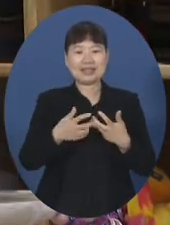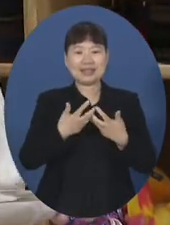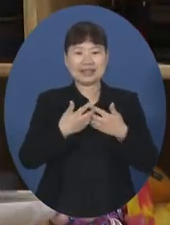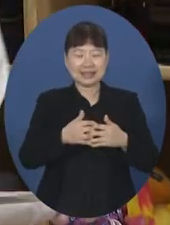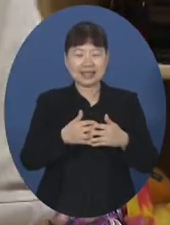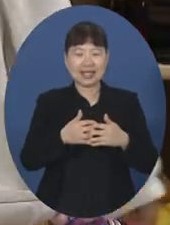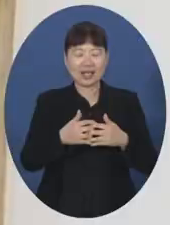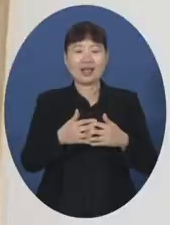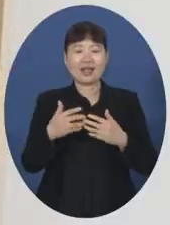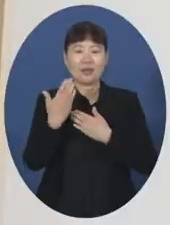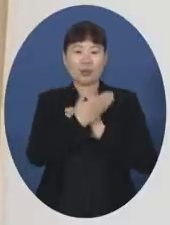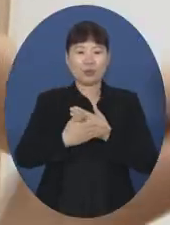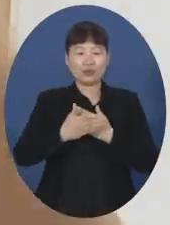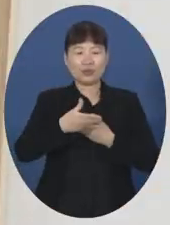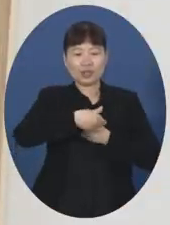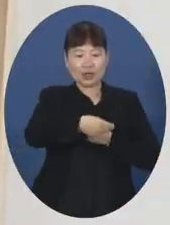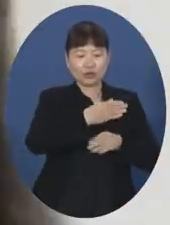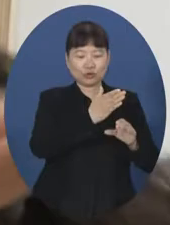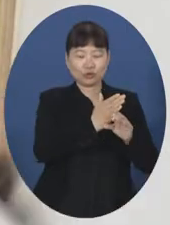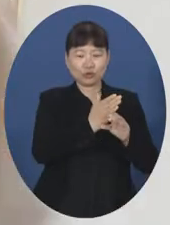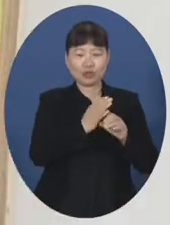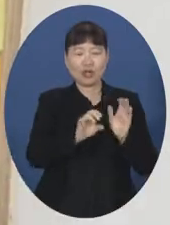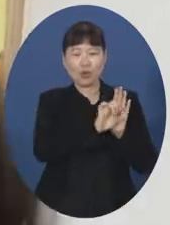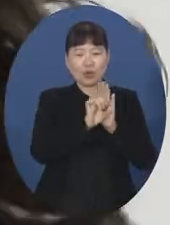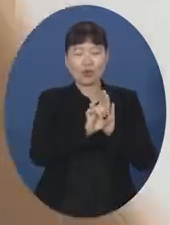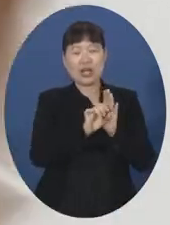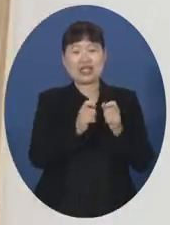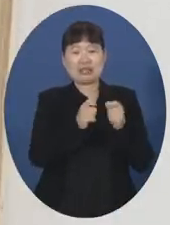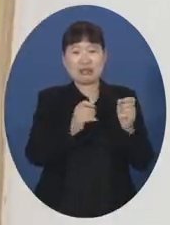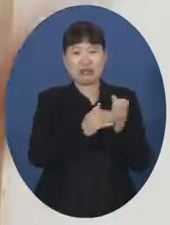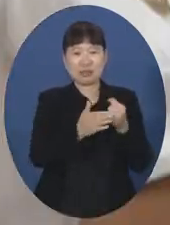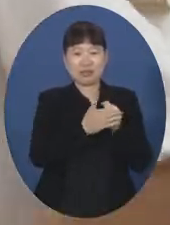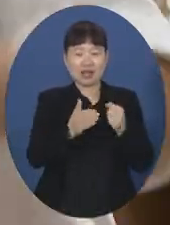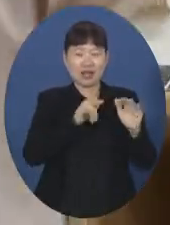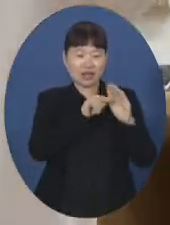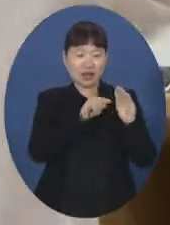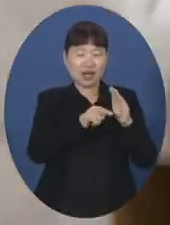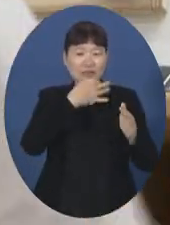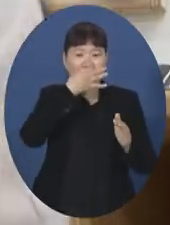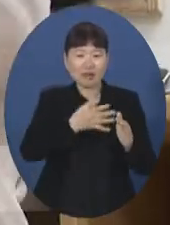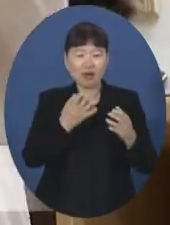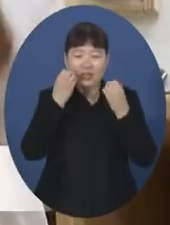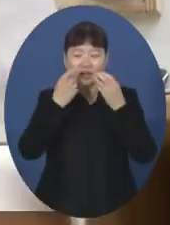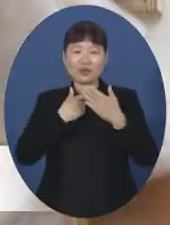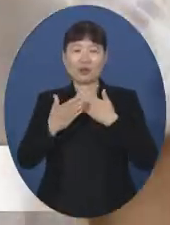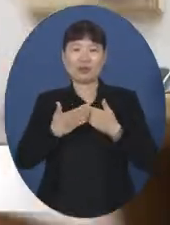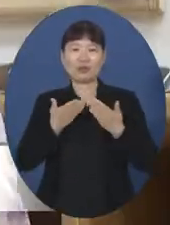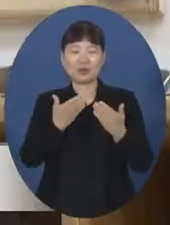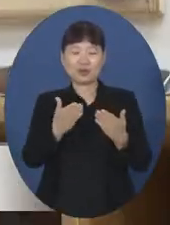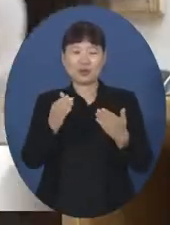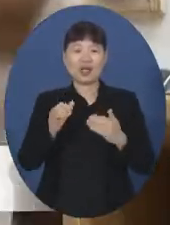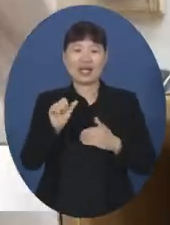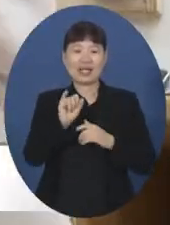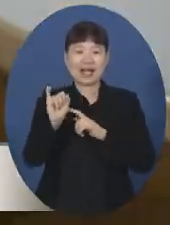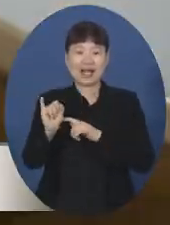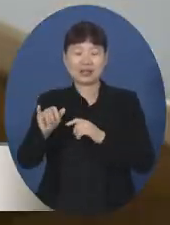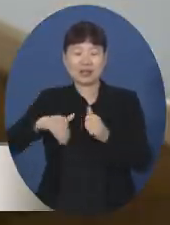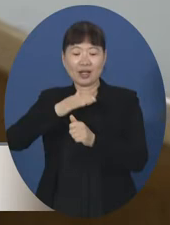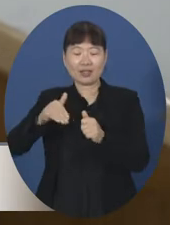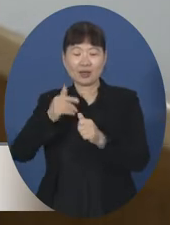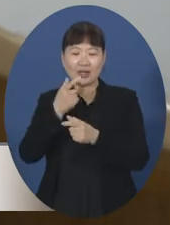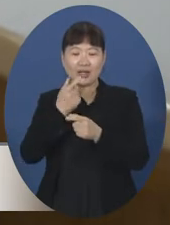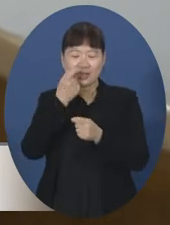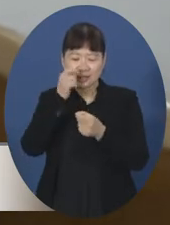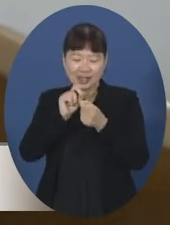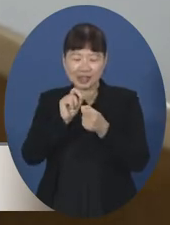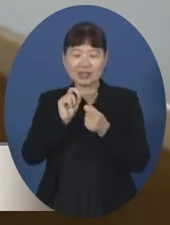있습니다. 코로나19가 길어지며 견학이 힘들어진 아이들에게 새로운 경험을 제공하고 AI 환경을 조금 더 친숙하게 접할 수